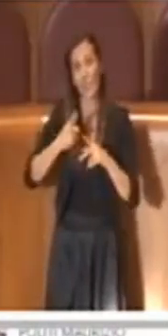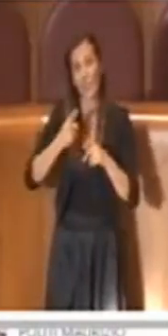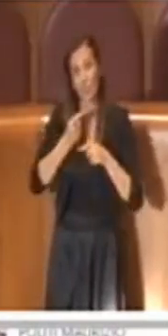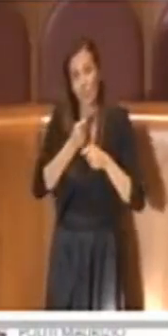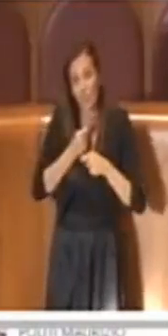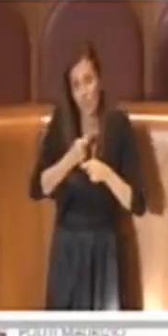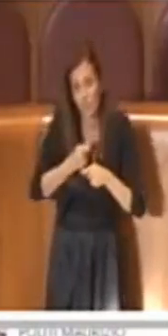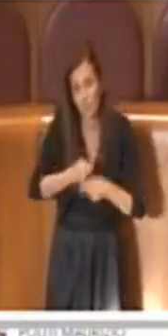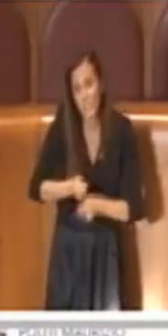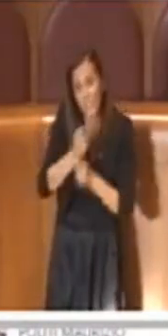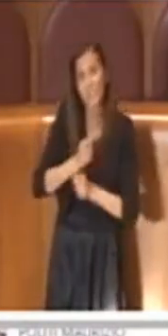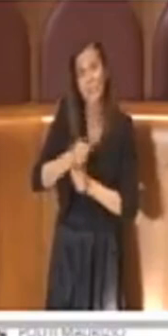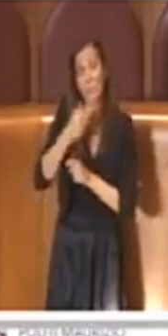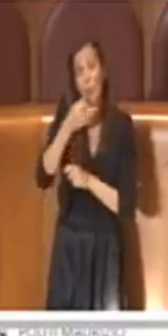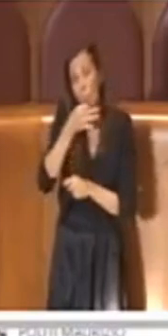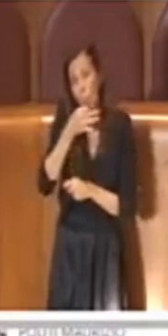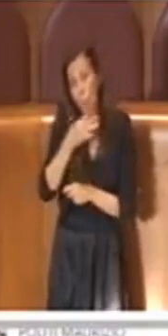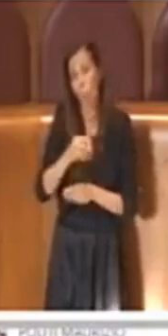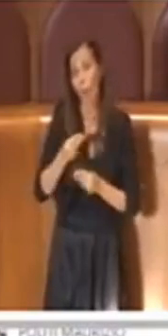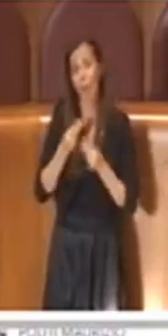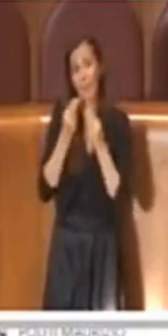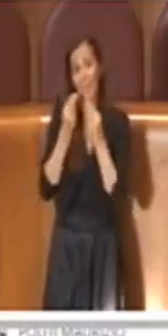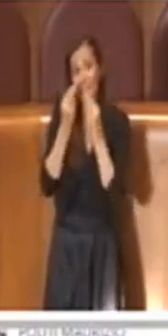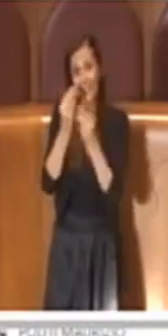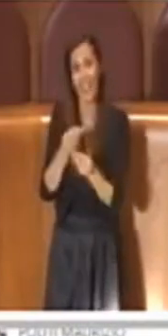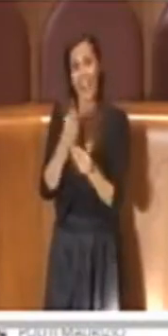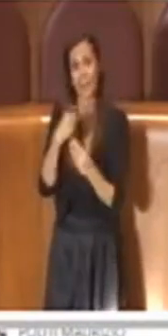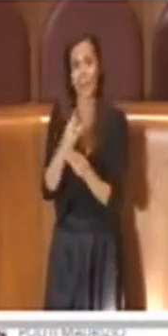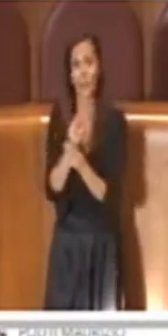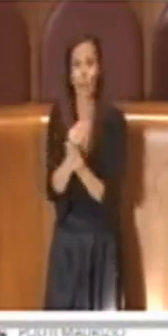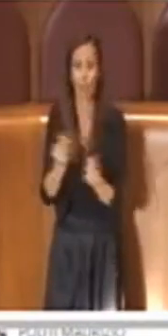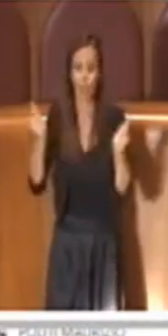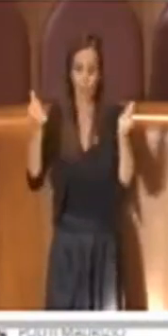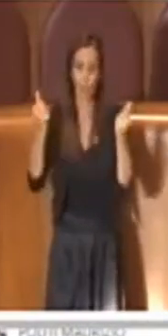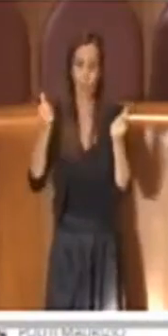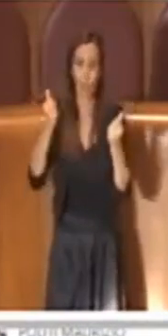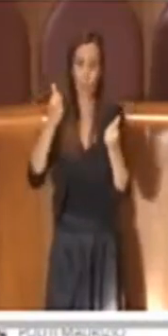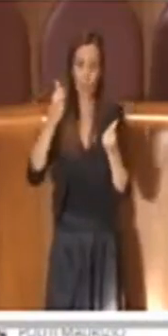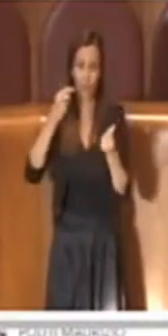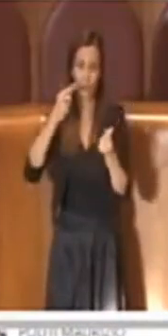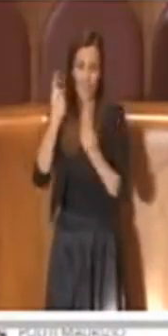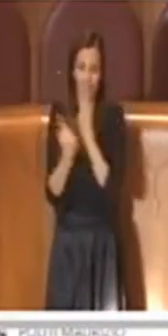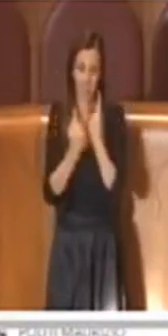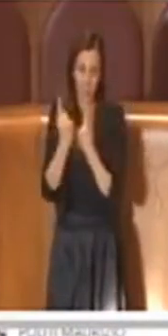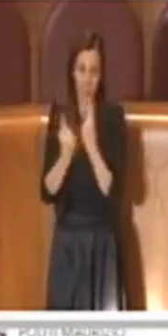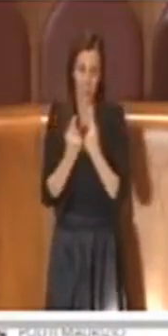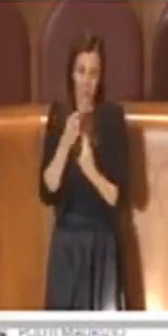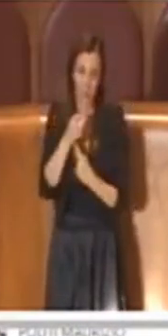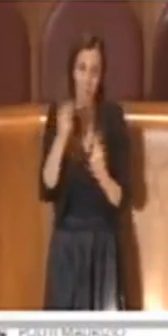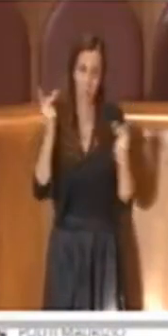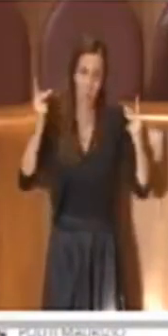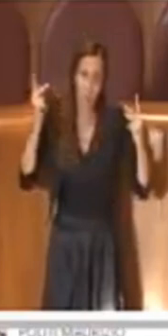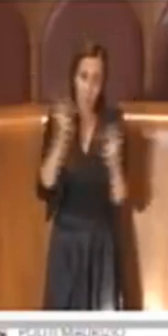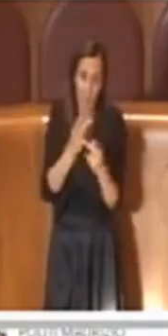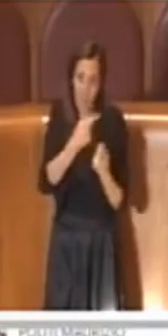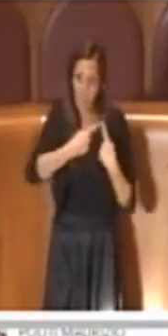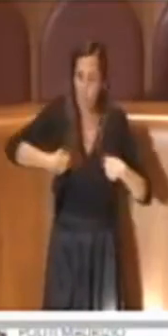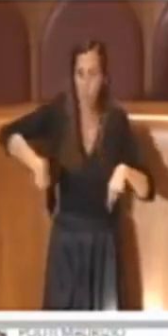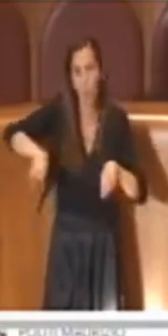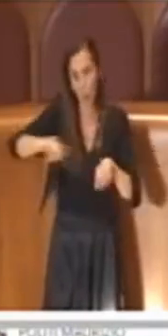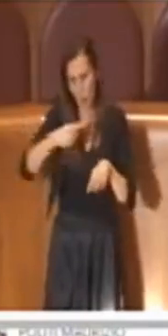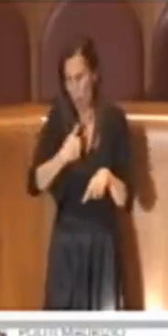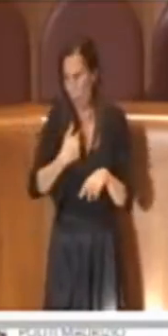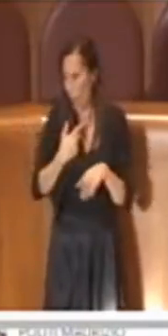città di Roma può dare alla risoluzione di questo caso che veramente ci trova tutti